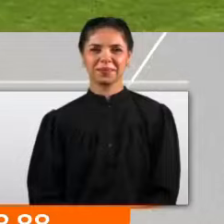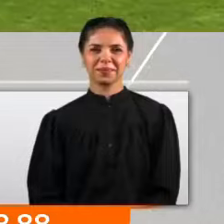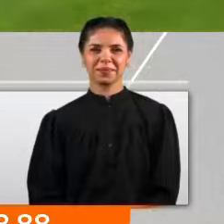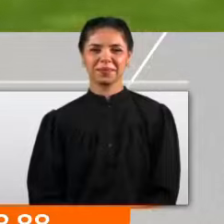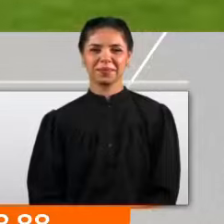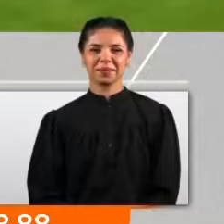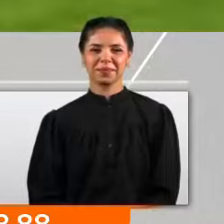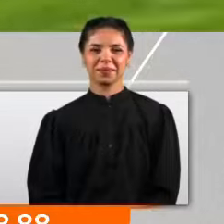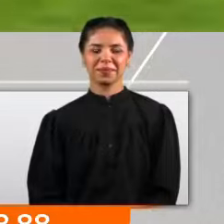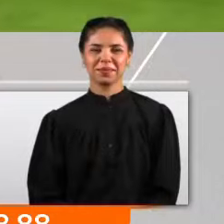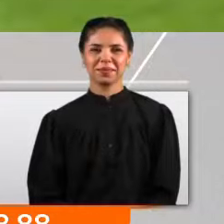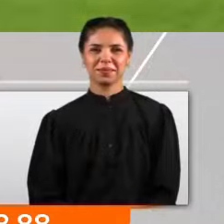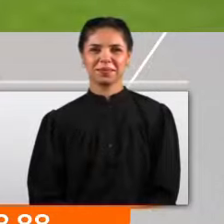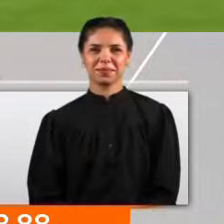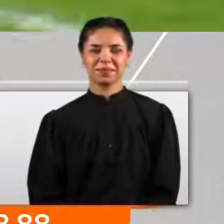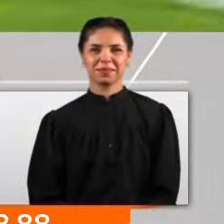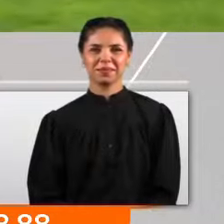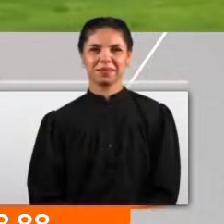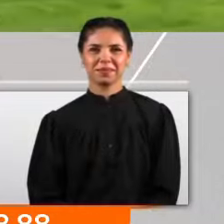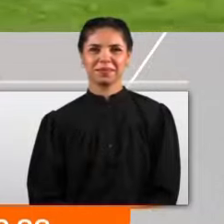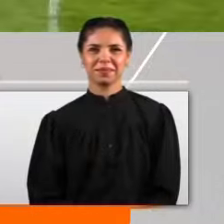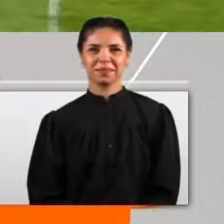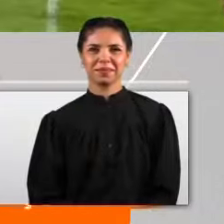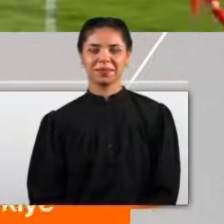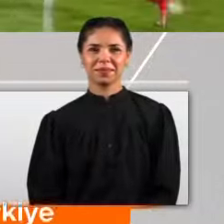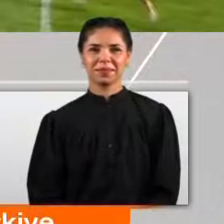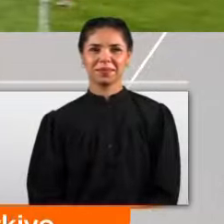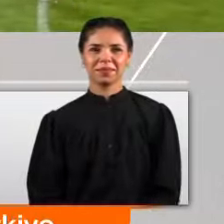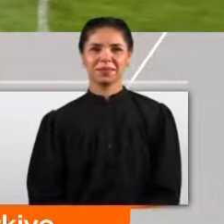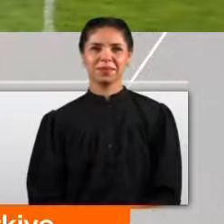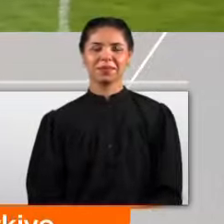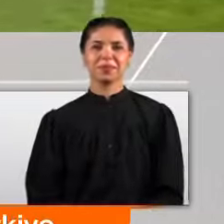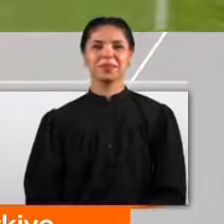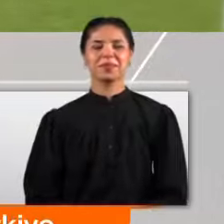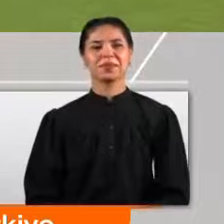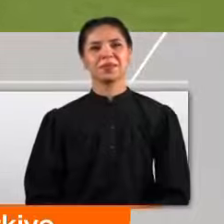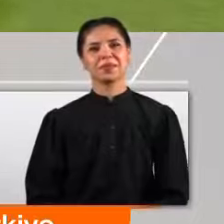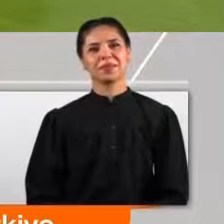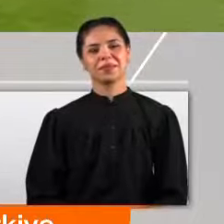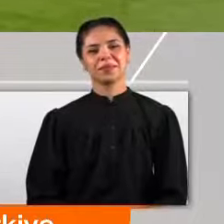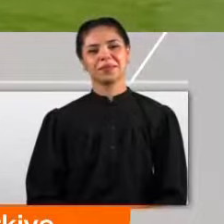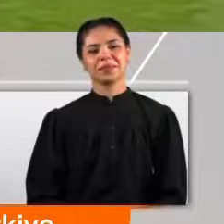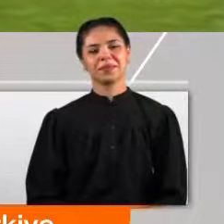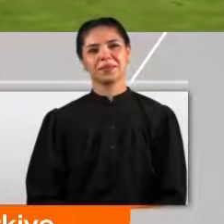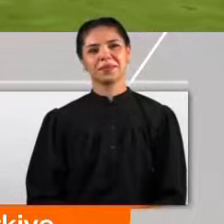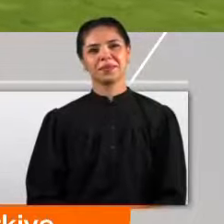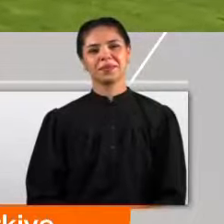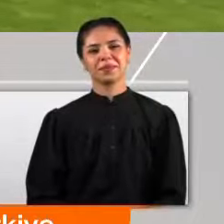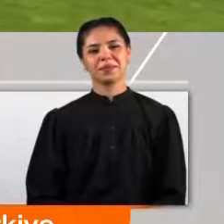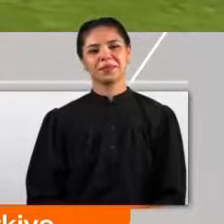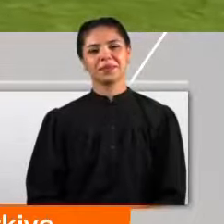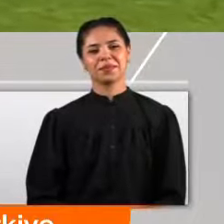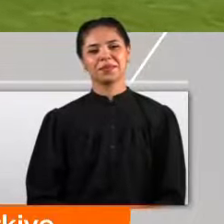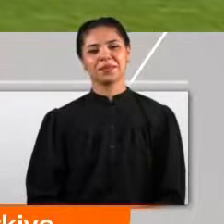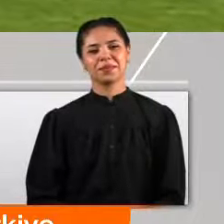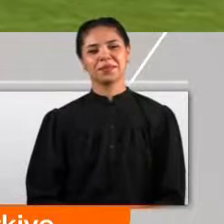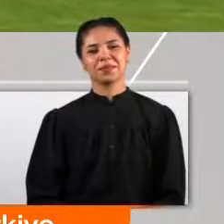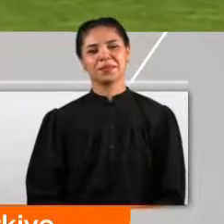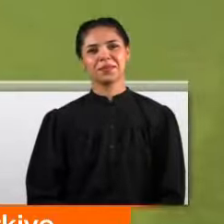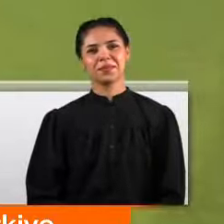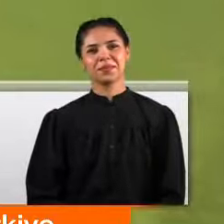izleriz. Birçok farklı ülkenin milli takımlarını Almanya'da ağırlamayı dört gözle bekliyoruz. Alman milli takımına ve tabii ki Türk milli takımına da bol